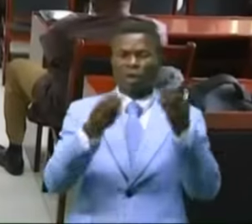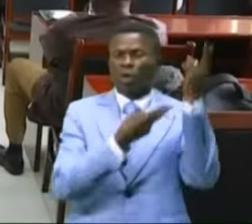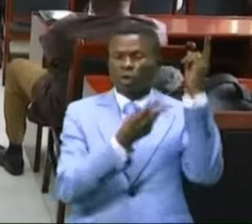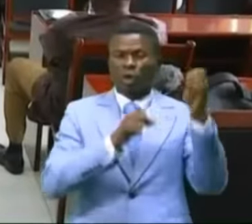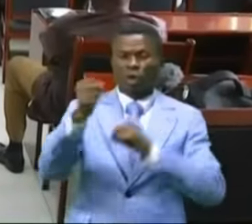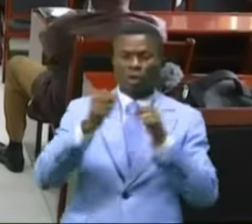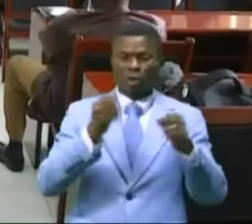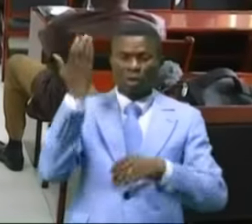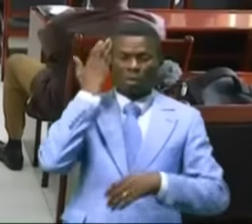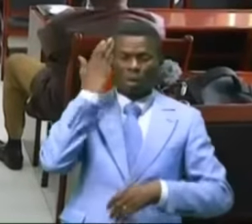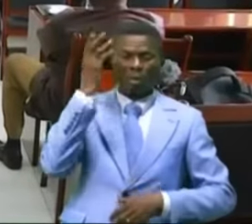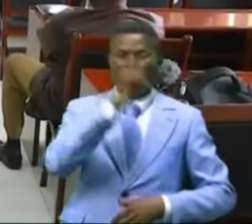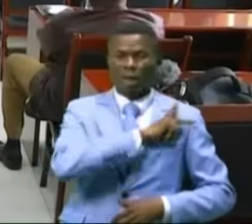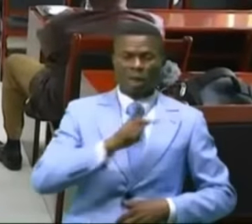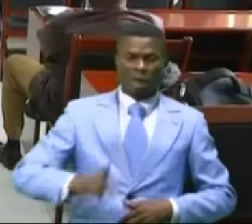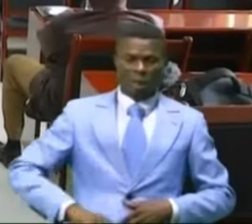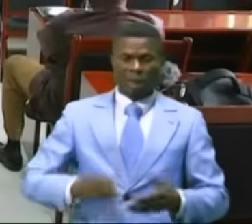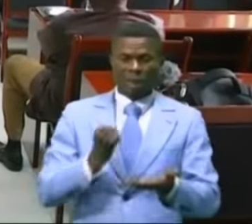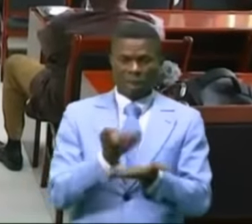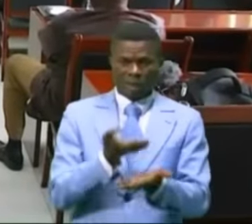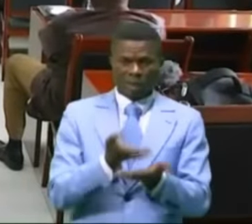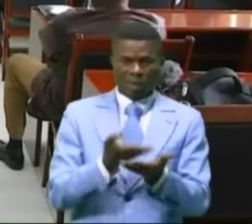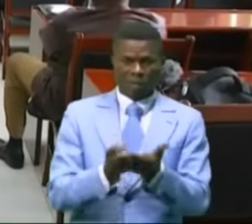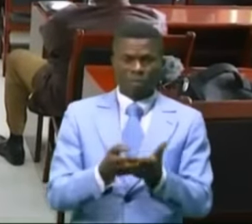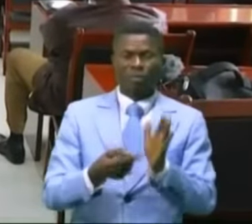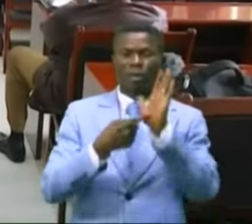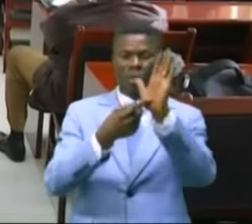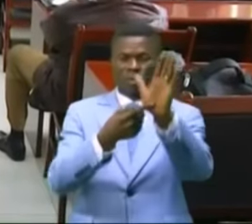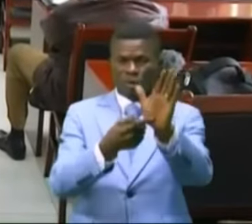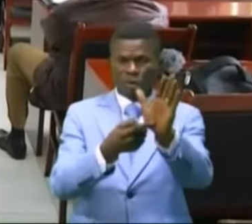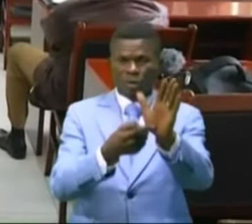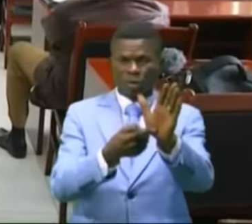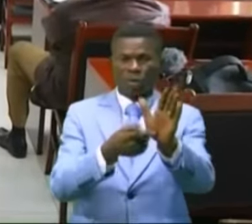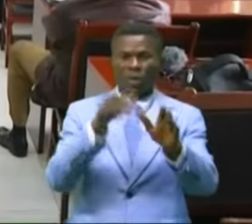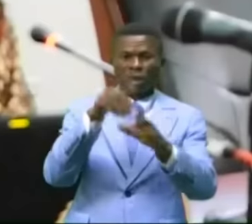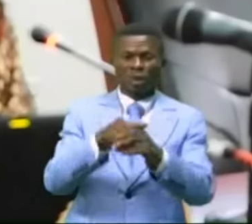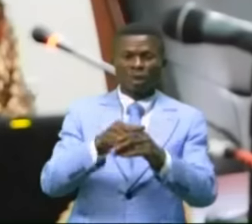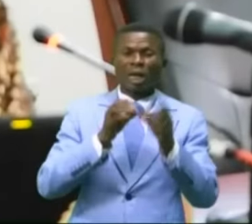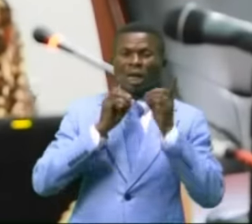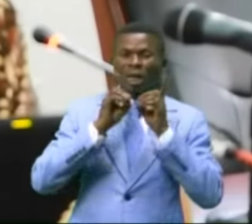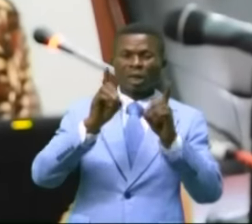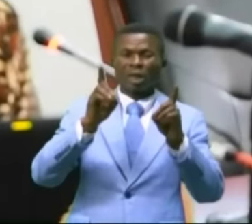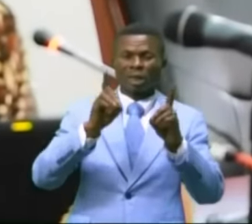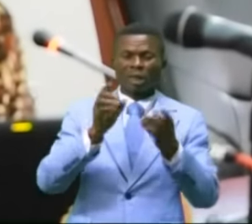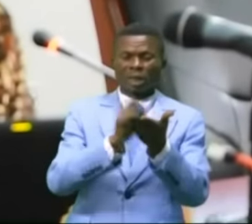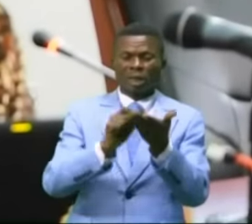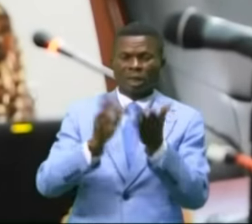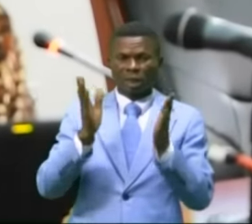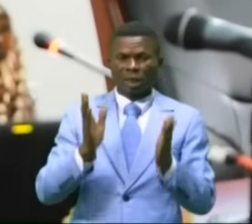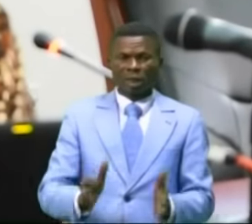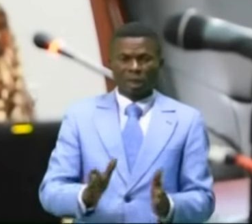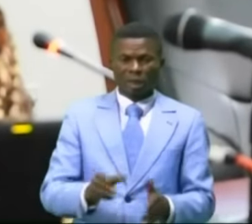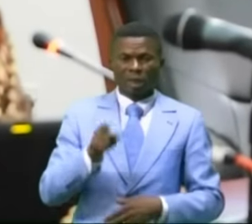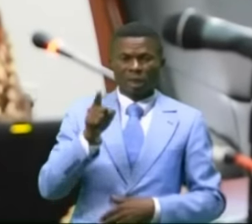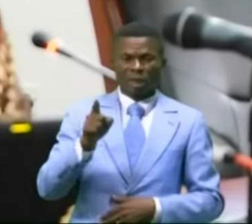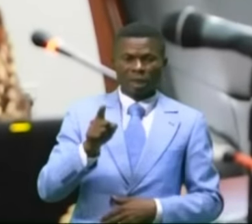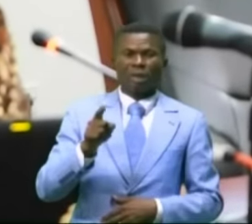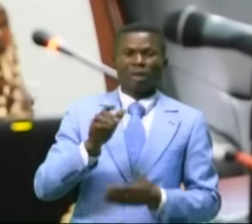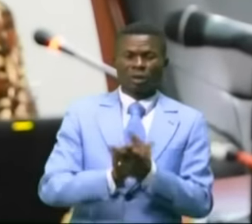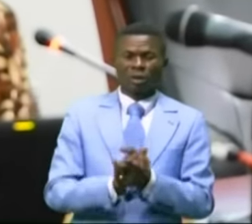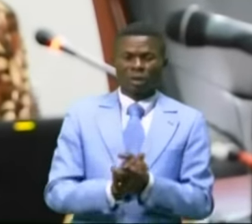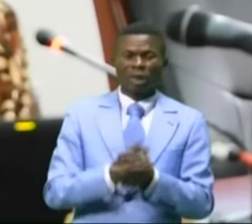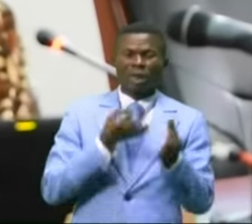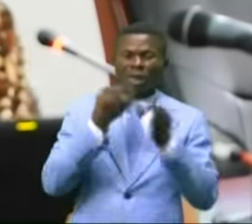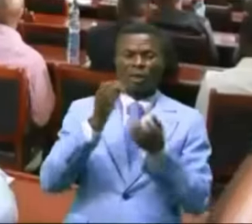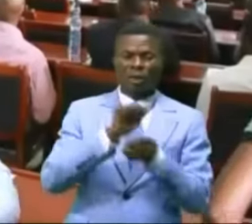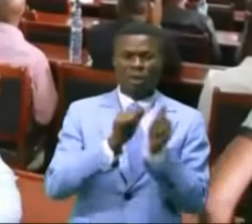combats de cette icône de l'éveil africain ont été projetés. Dans son exposé, l'écrivain Gas Kitenge Malela s'est